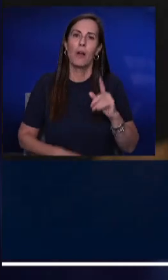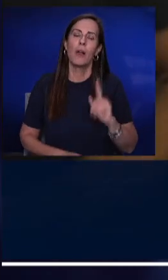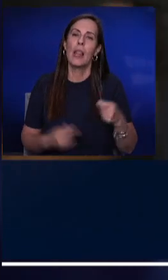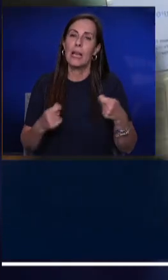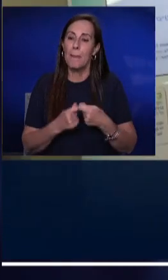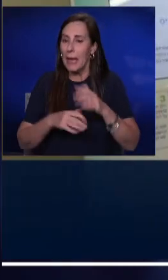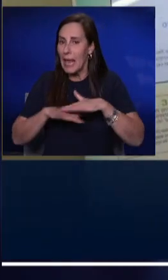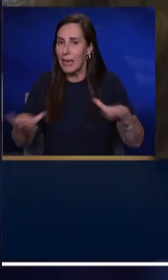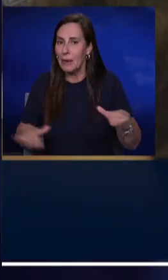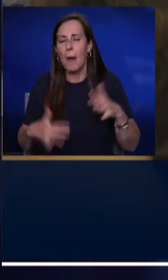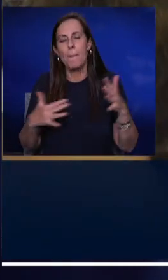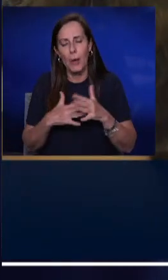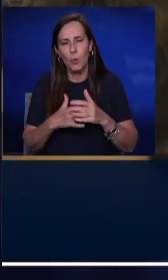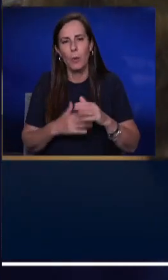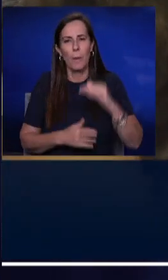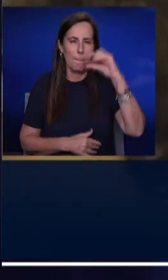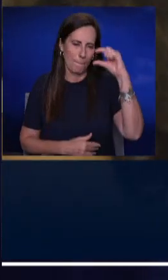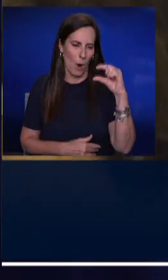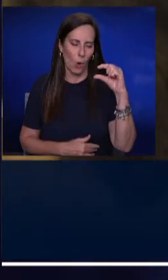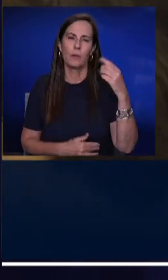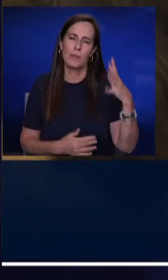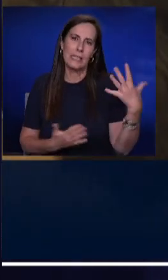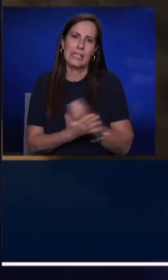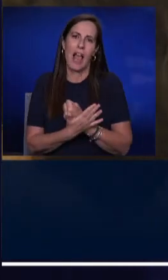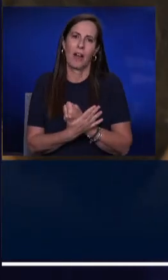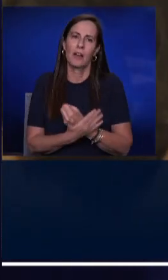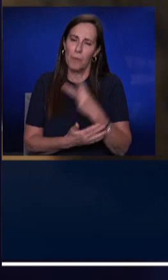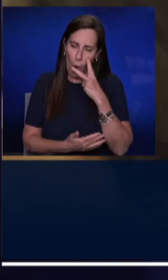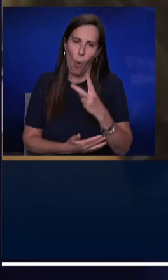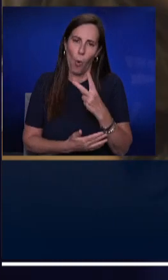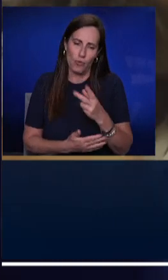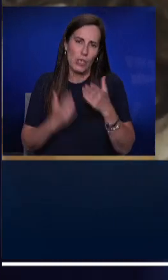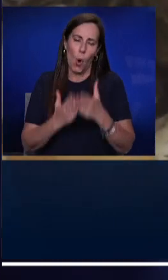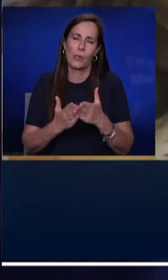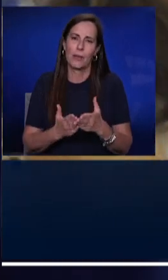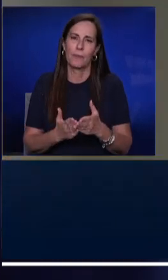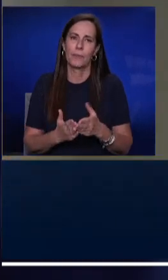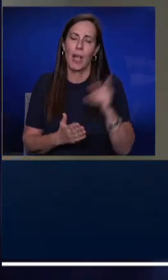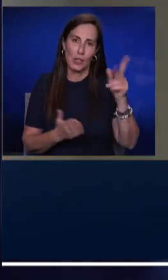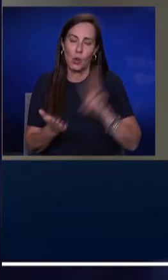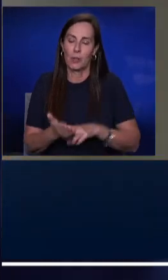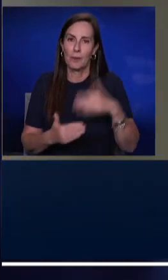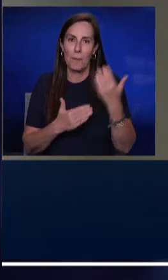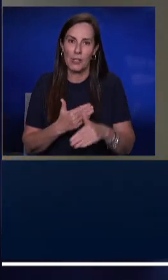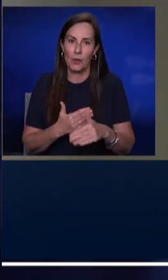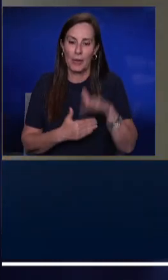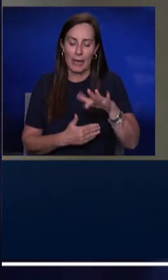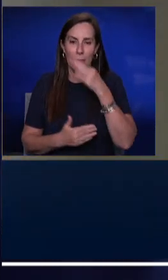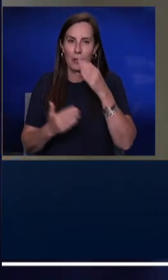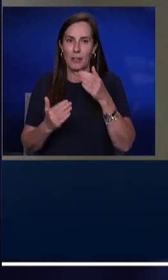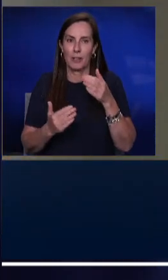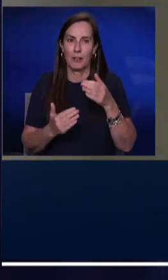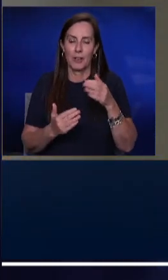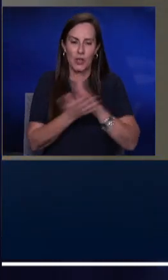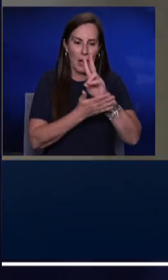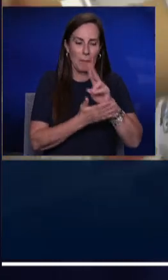בחנו מינון יותר קטן והוא הוכיח את עצמו. כלומר, הם ראו את היעילות. עכשיו, את צודקת שבסוף ילד בן 12 ויום לא שונה מילד